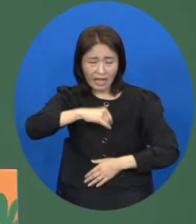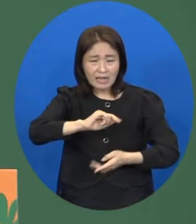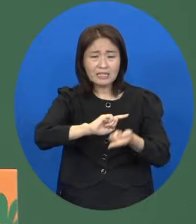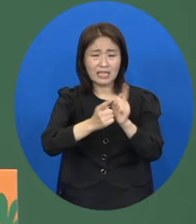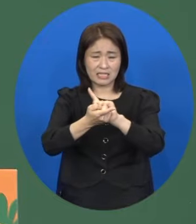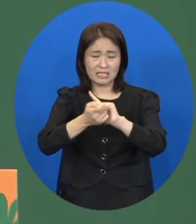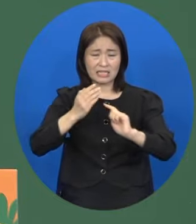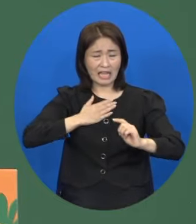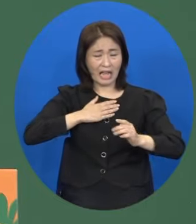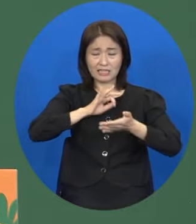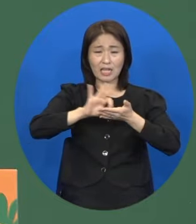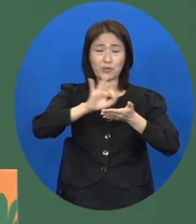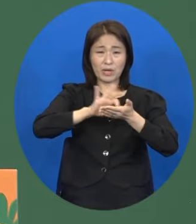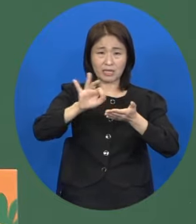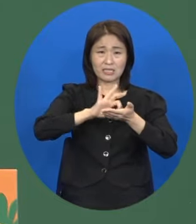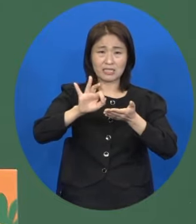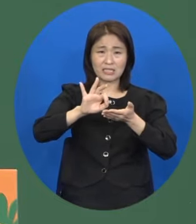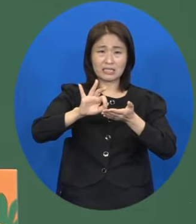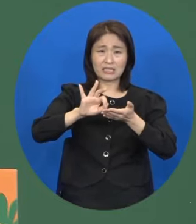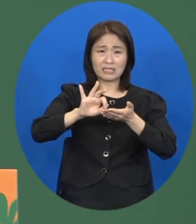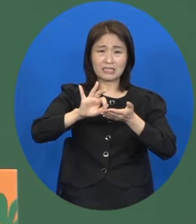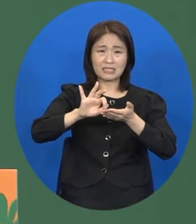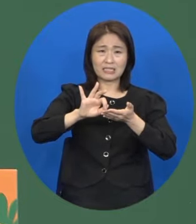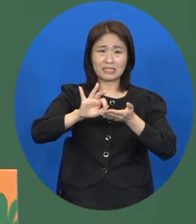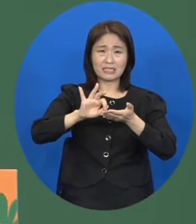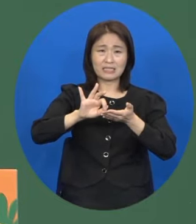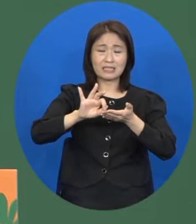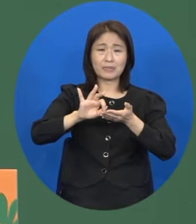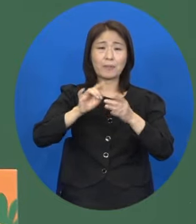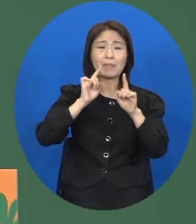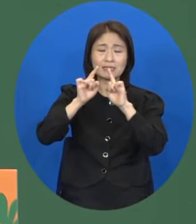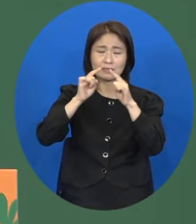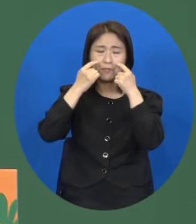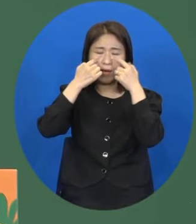여러분 오늘도 지금도 귓가에 선명합니다. 그런데